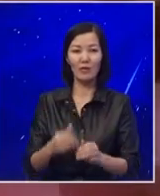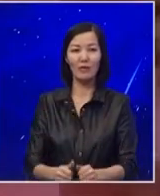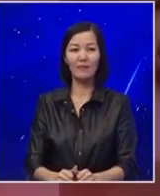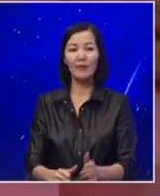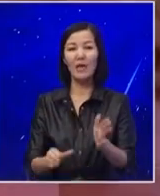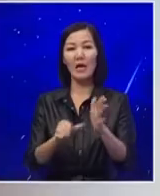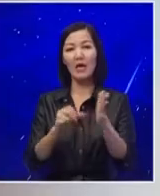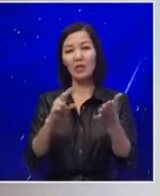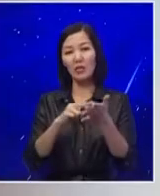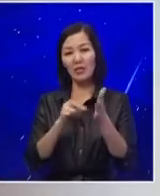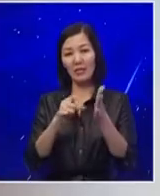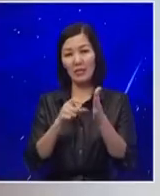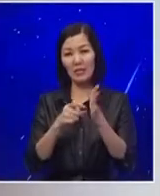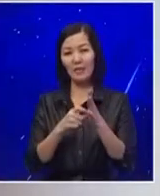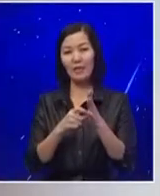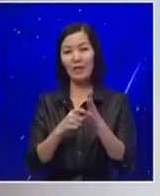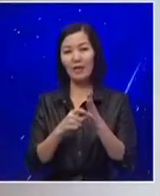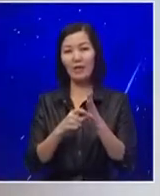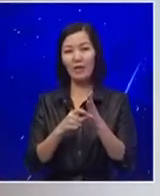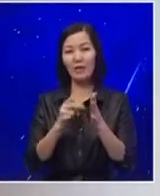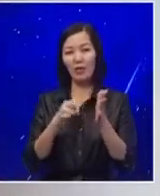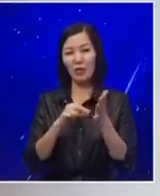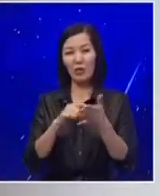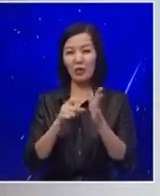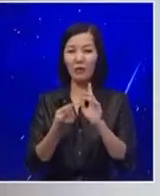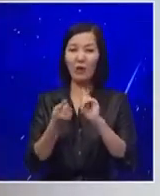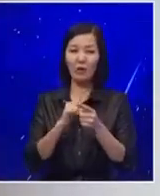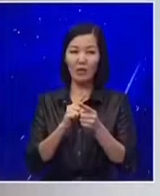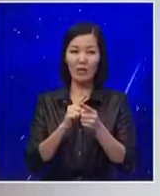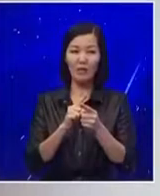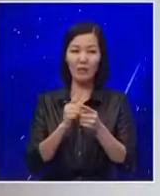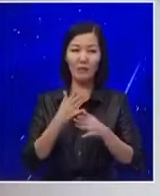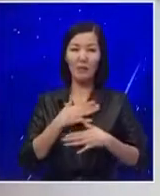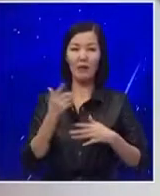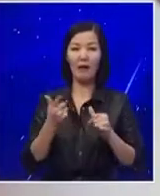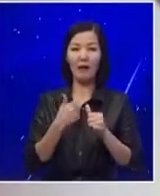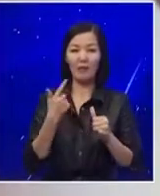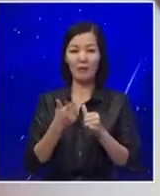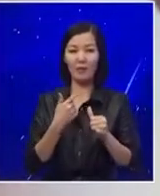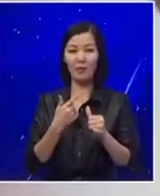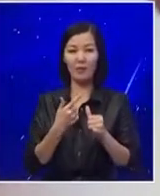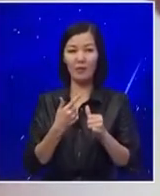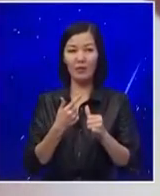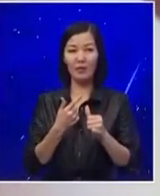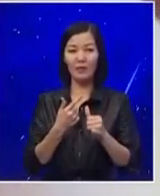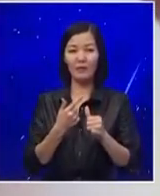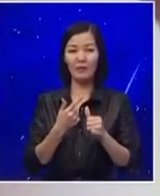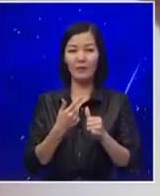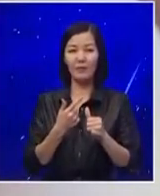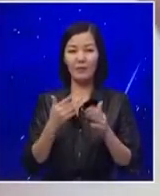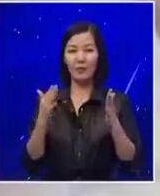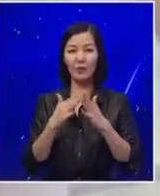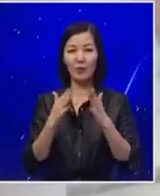6-дан 7-ге өткенде комсомолға алды. Комсомолға алғанда менің атымды тағы да күлді бәрі. Сонымен үйге